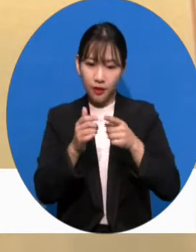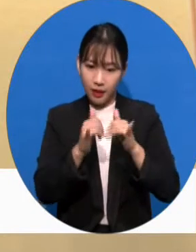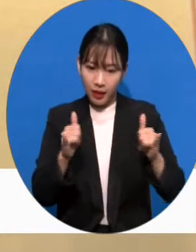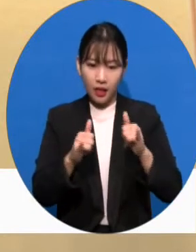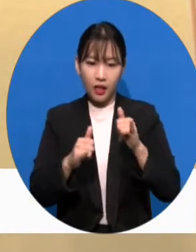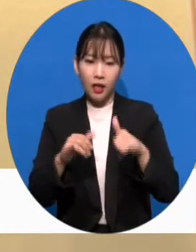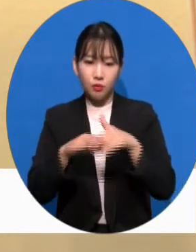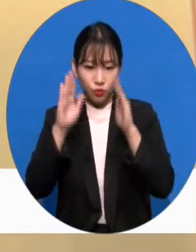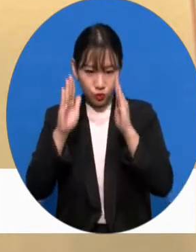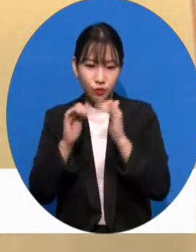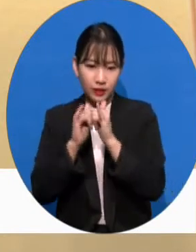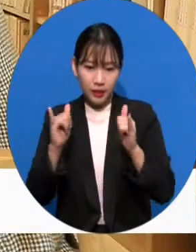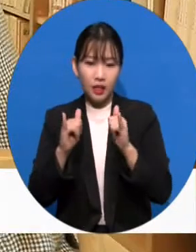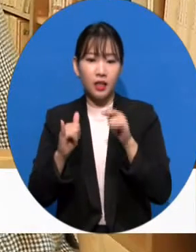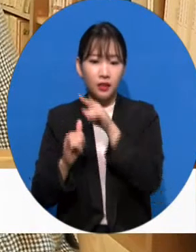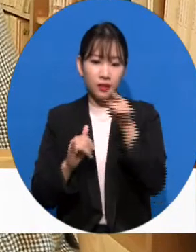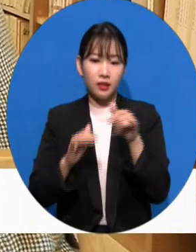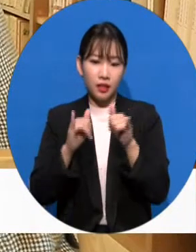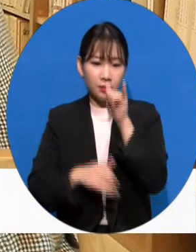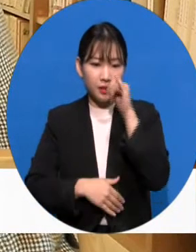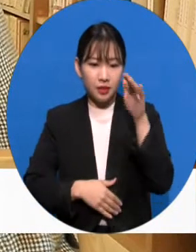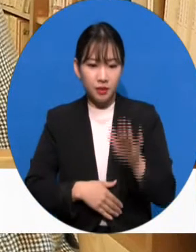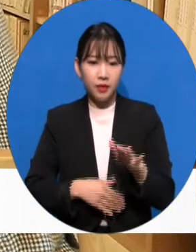문학사가 뭐 이런 분들이 있었지만,